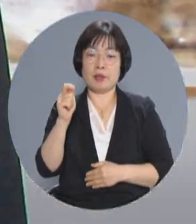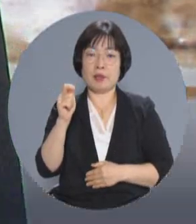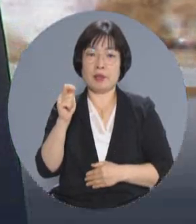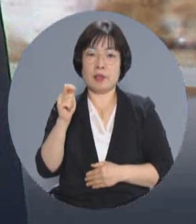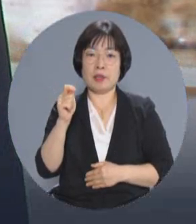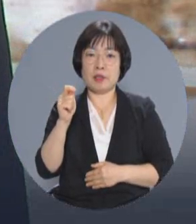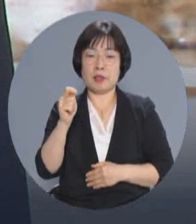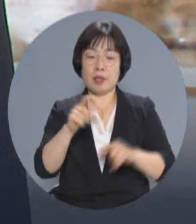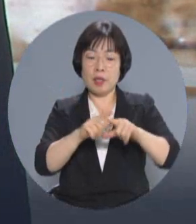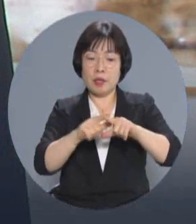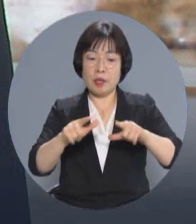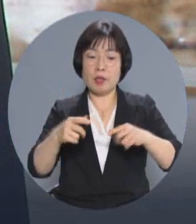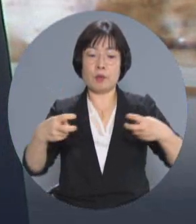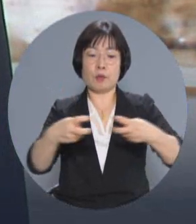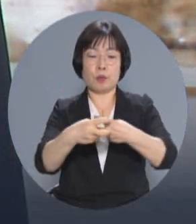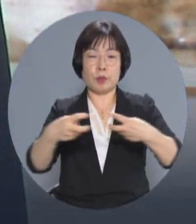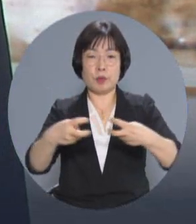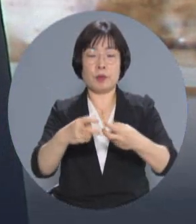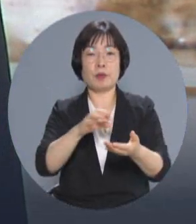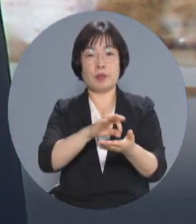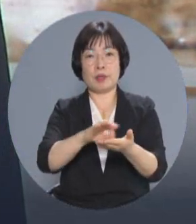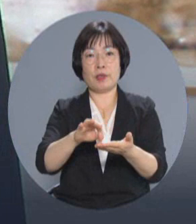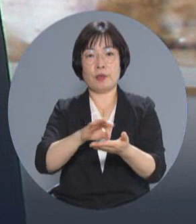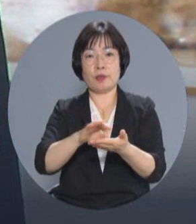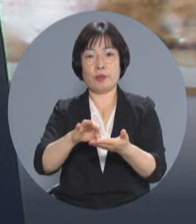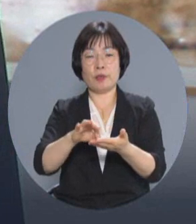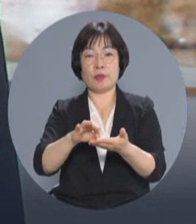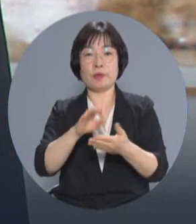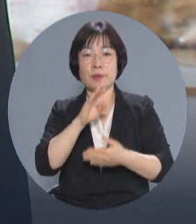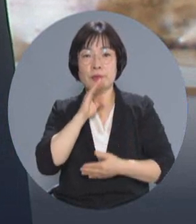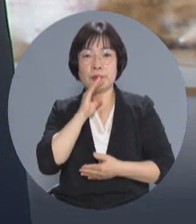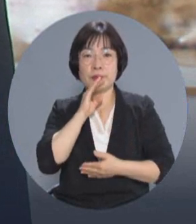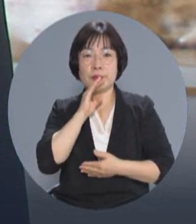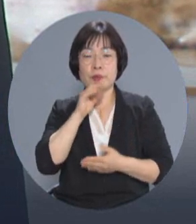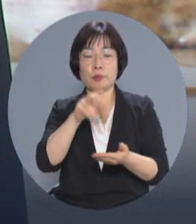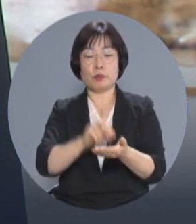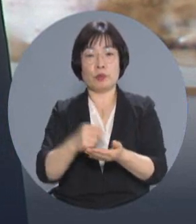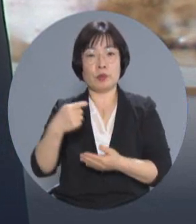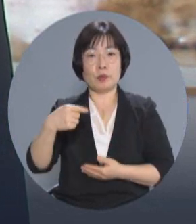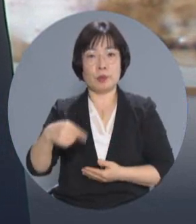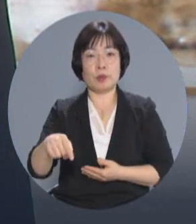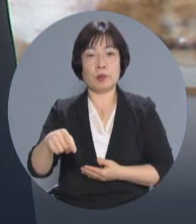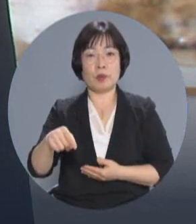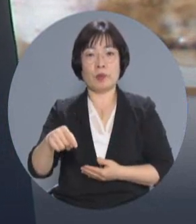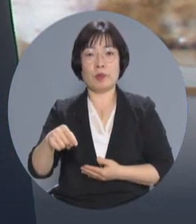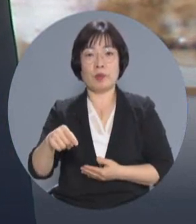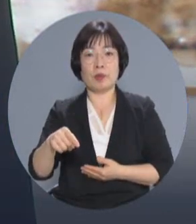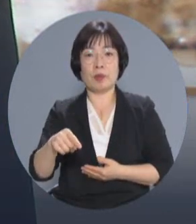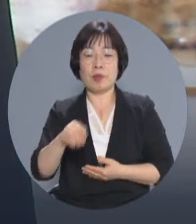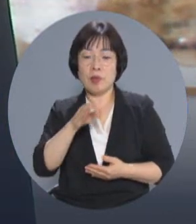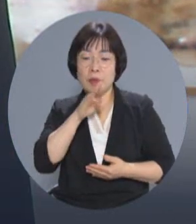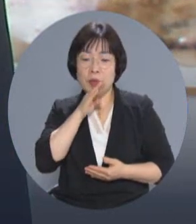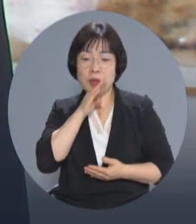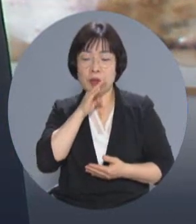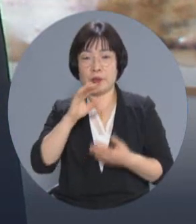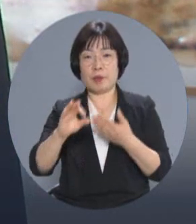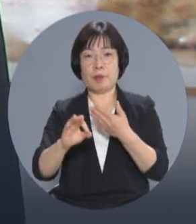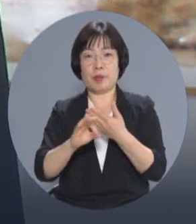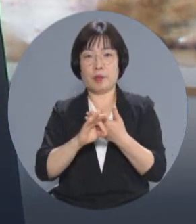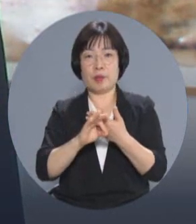준 대중교통수단의 성격을 띠고 있다는 것은 분명하고 근데 문제는 그것이 타당성을